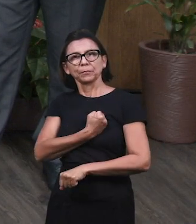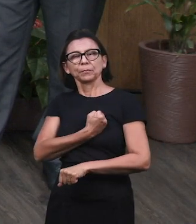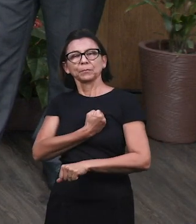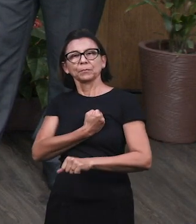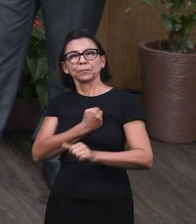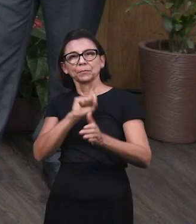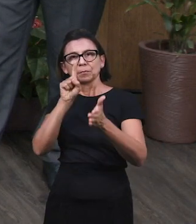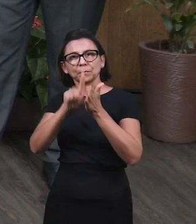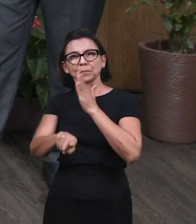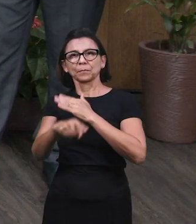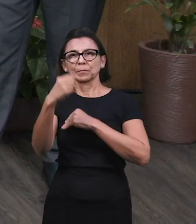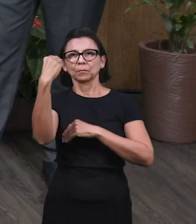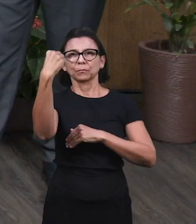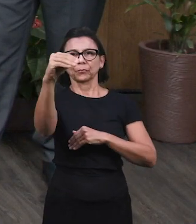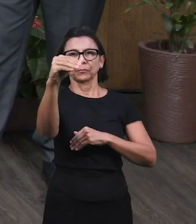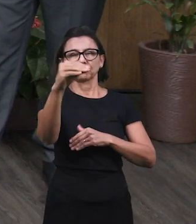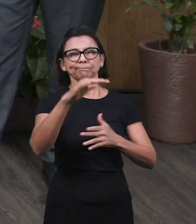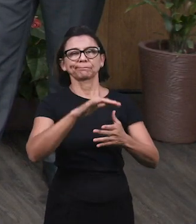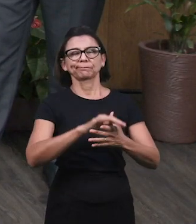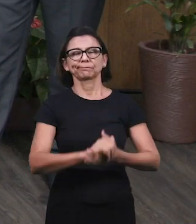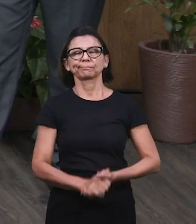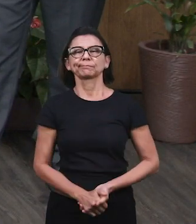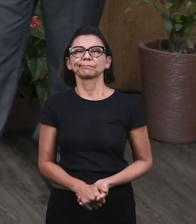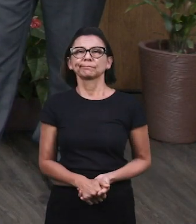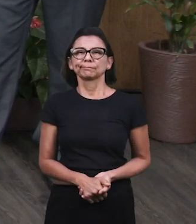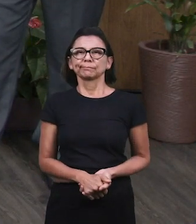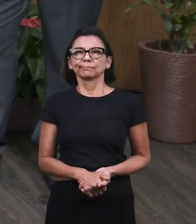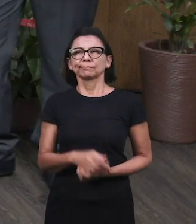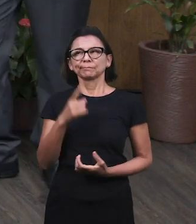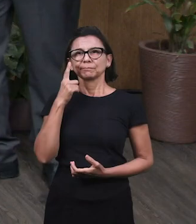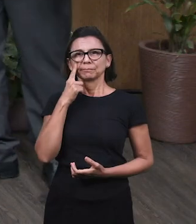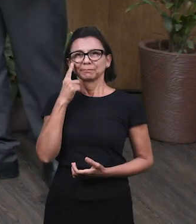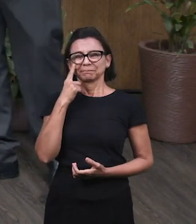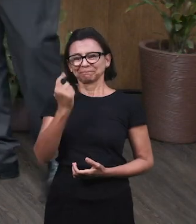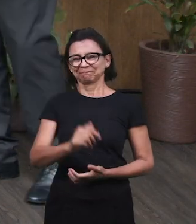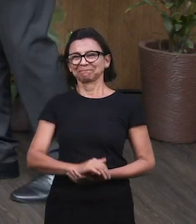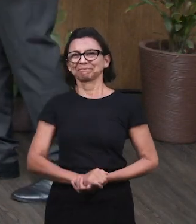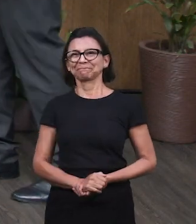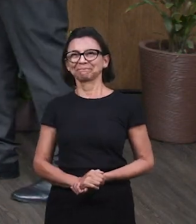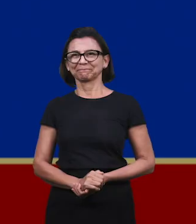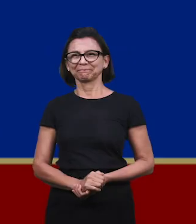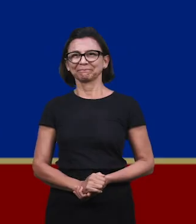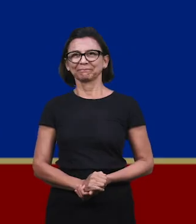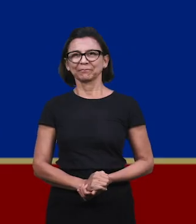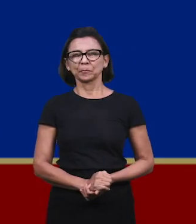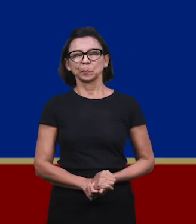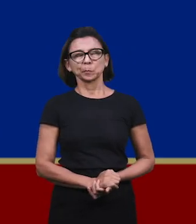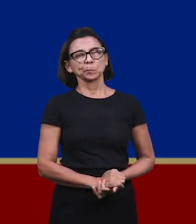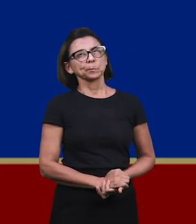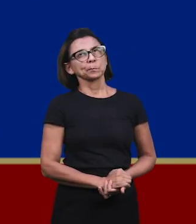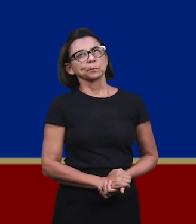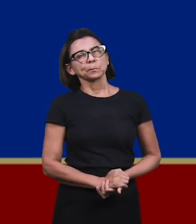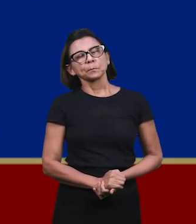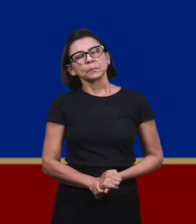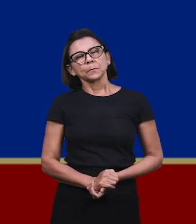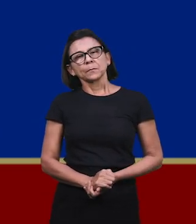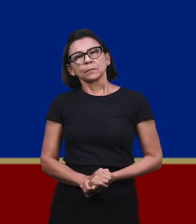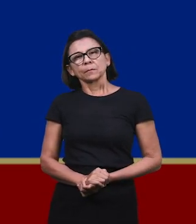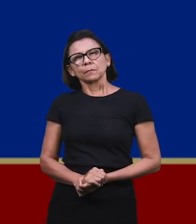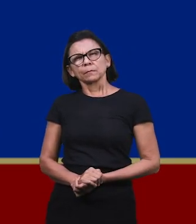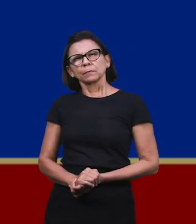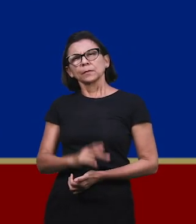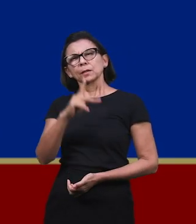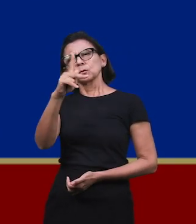question. Qu'est-ce qui s'est passé avec votre vie depuis le jour que vous avez accepté Jésus